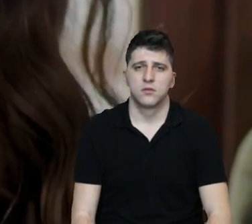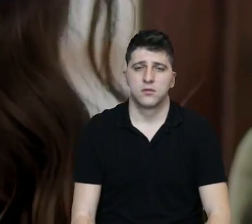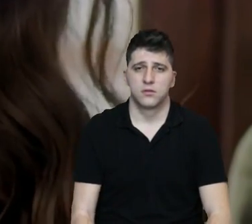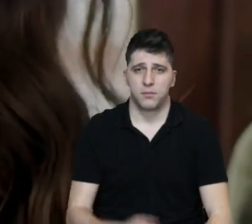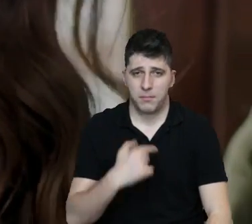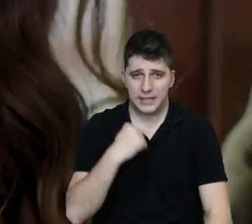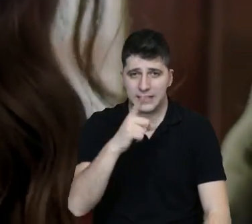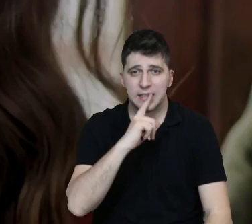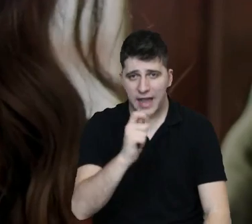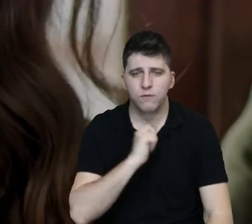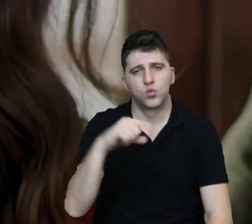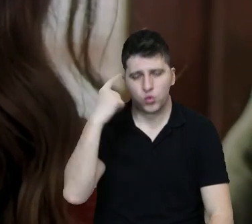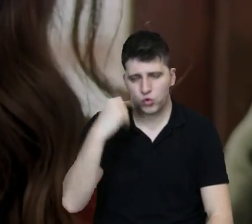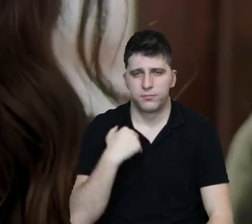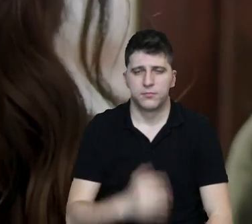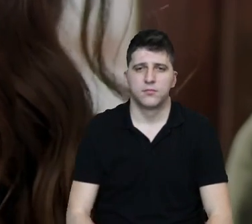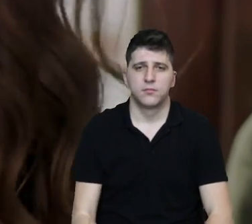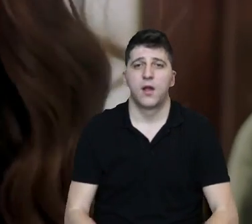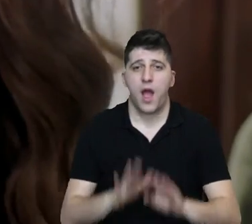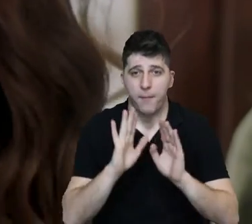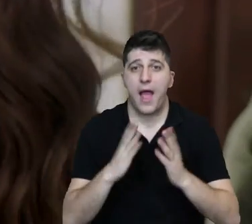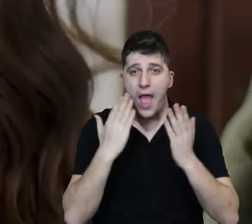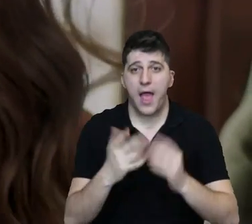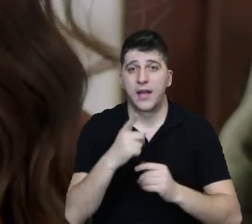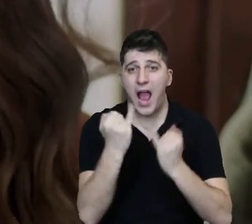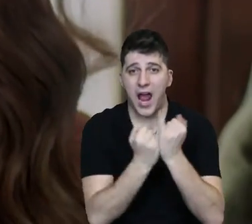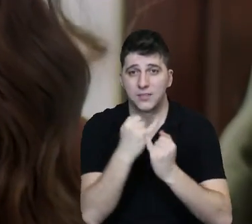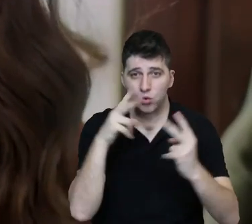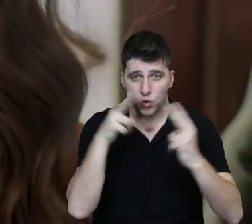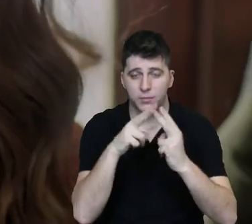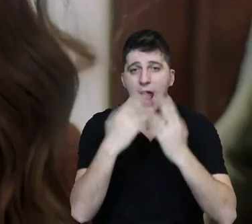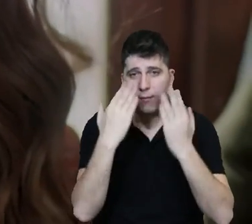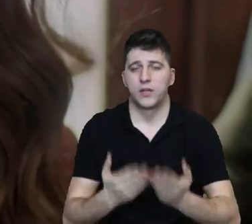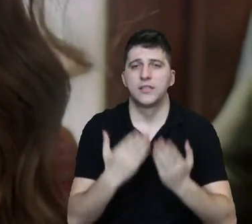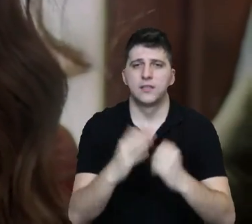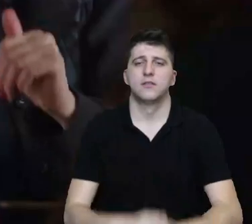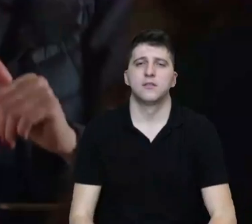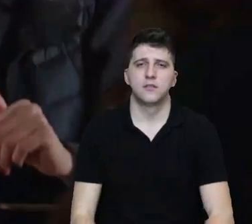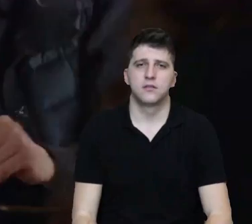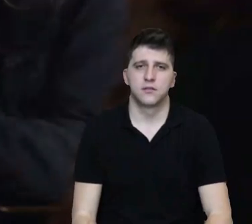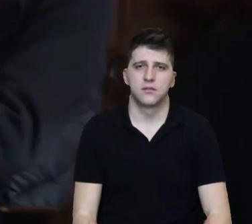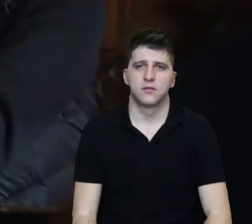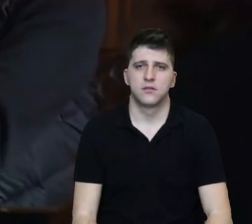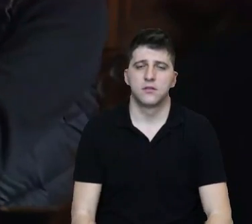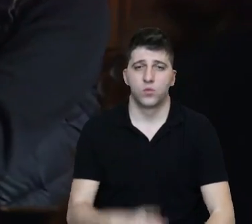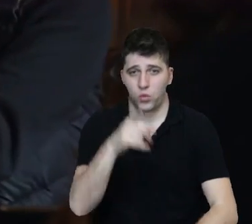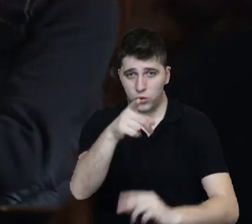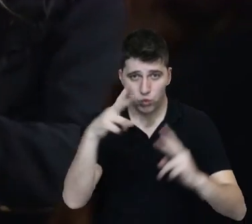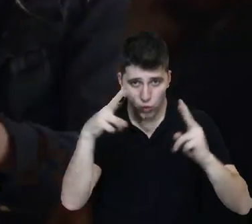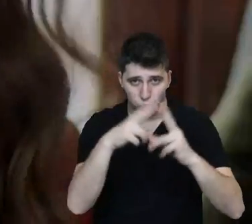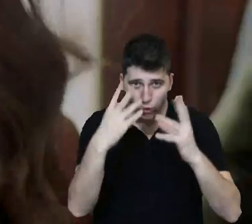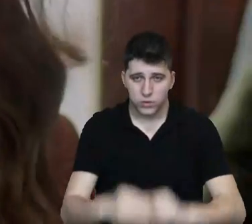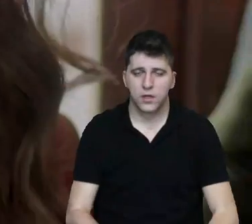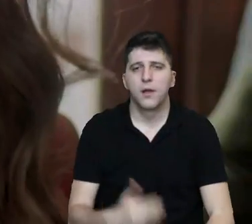Ben sizin teklifinizi düşünürüm. Ama eğer kardeşimle görüşmeyi kabul ederseniz. Eğer onunla